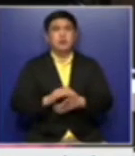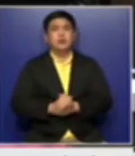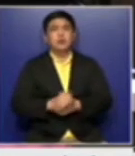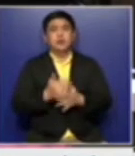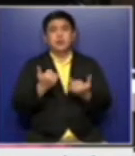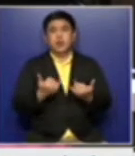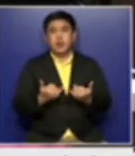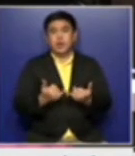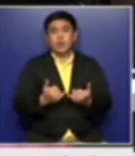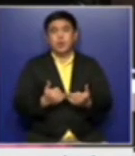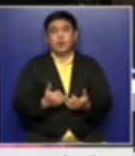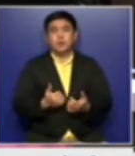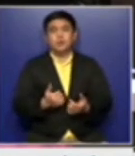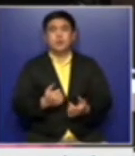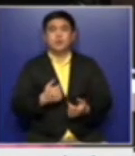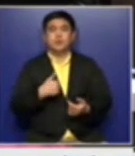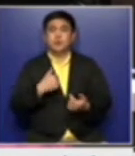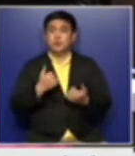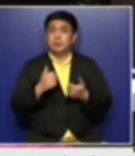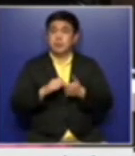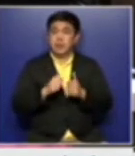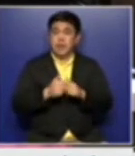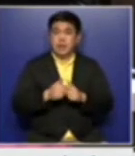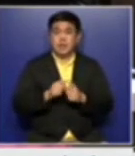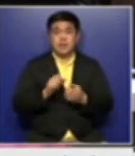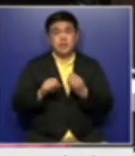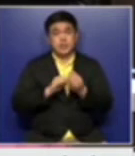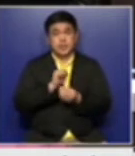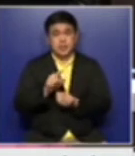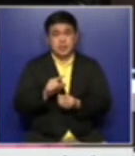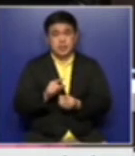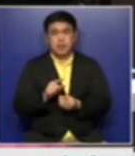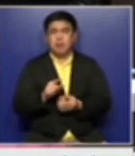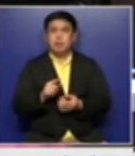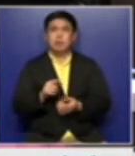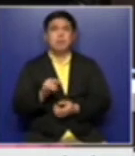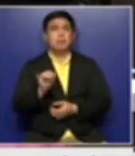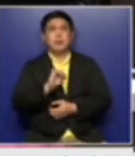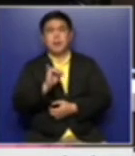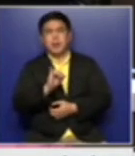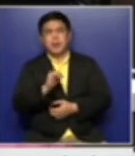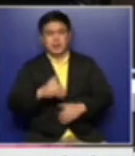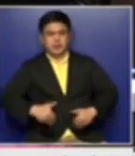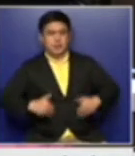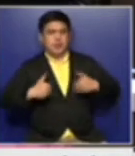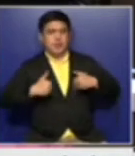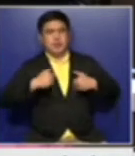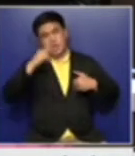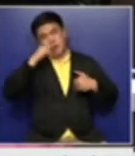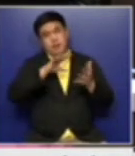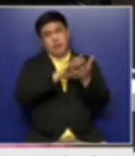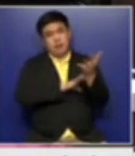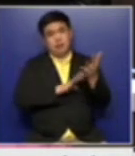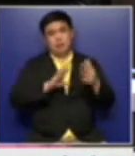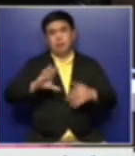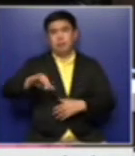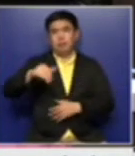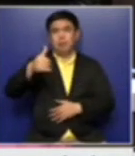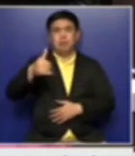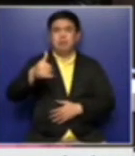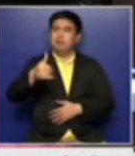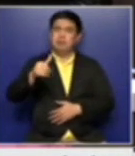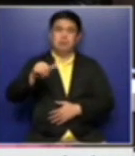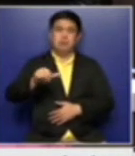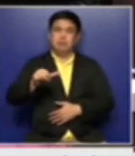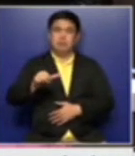ให้เศรษฐกิจและสังคมนี่แย่และการพัฒนาคุณภาพชีวิตของประชาชนเนี่ยก็คงจะลำบากขึ้น